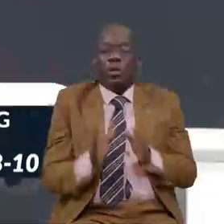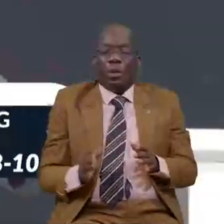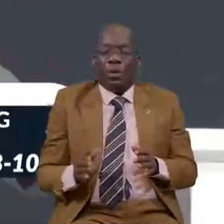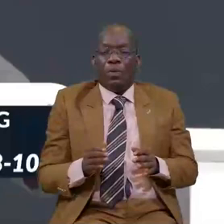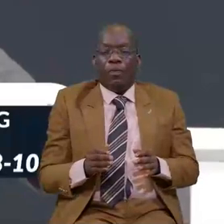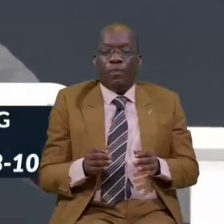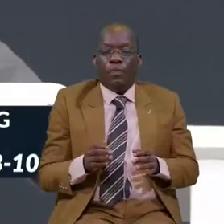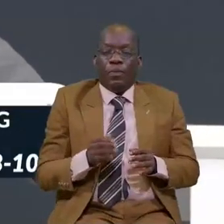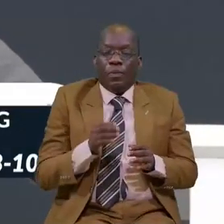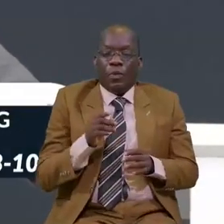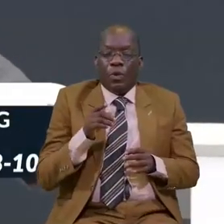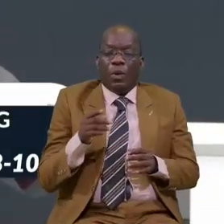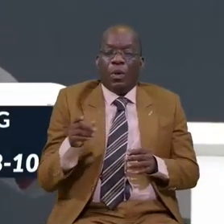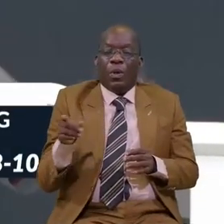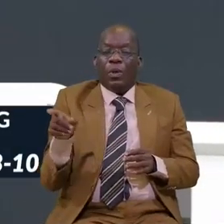un pécheur.